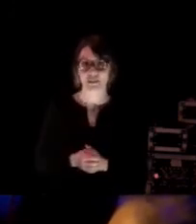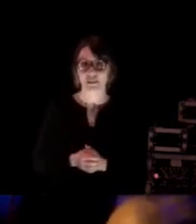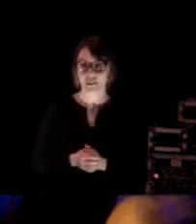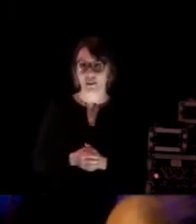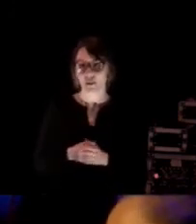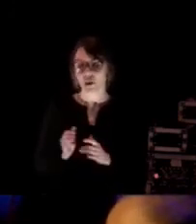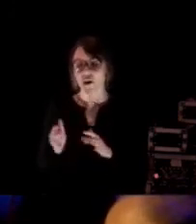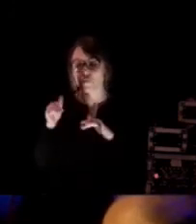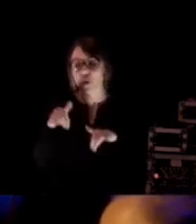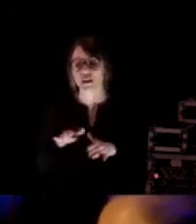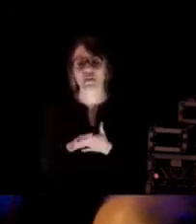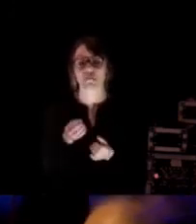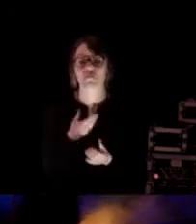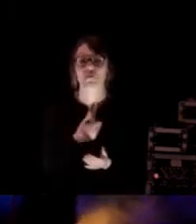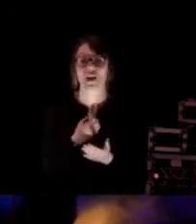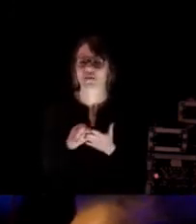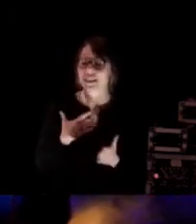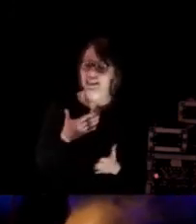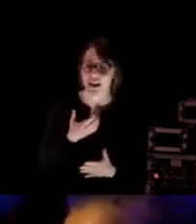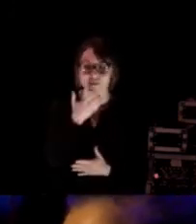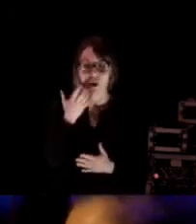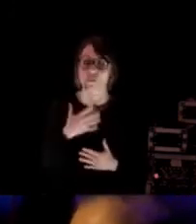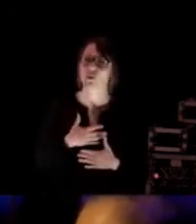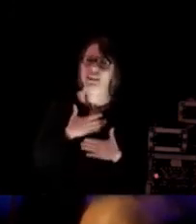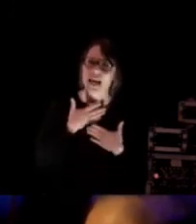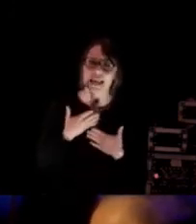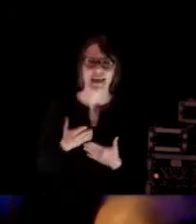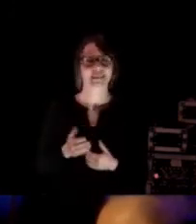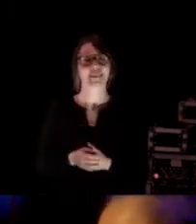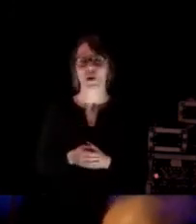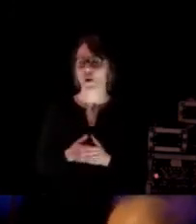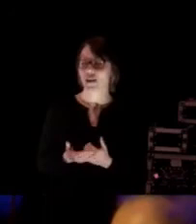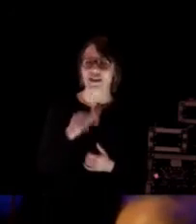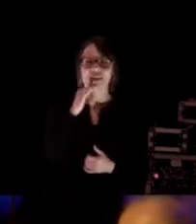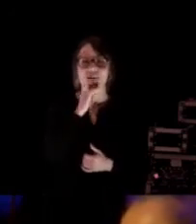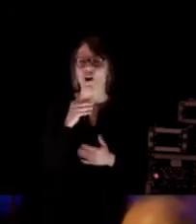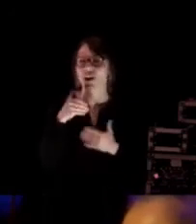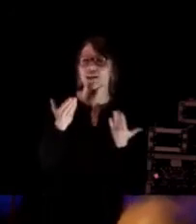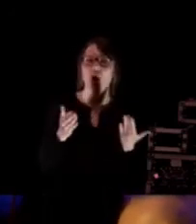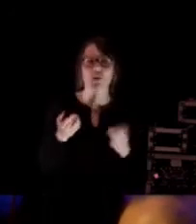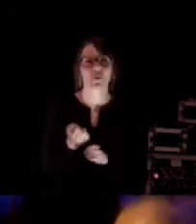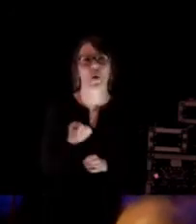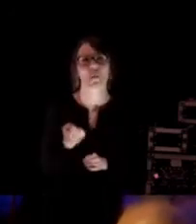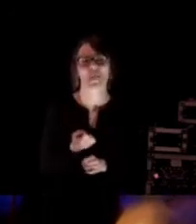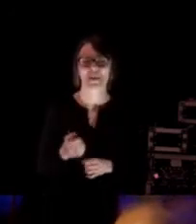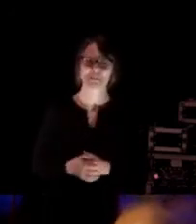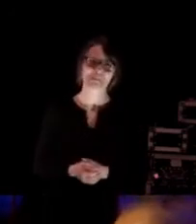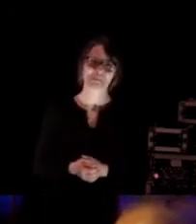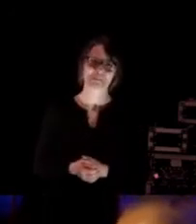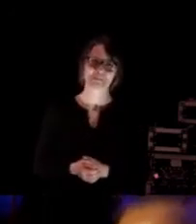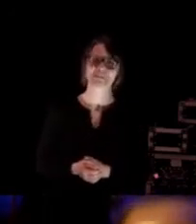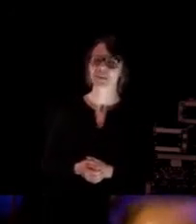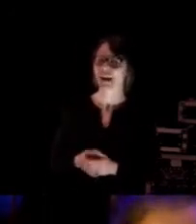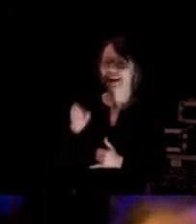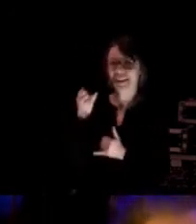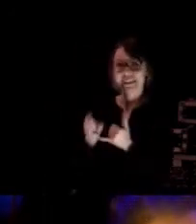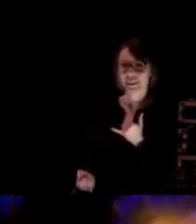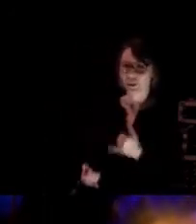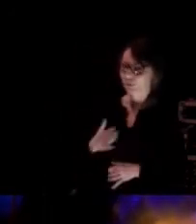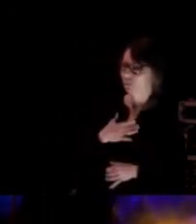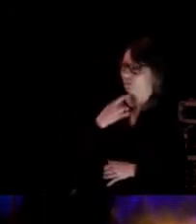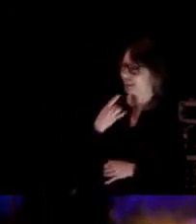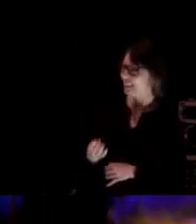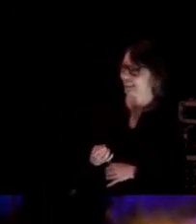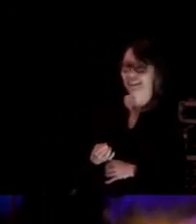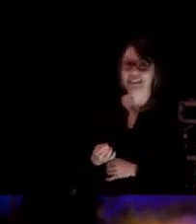en bølge med masse verdi og varme og kjærlighet og bare en vakker dag på jobb. Vi skal si til slutt, vi vet at